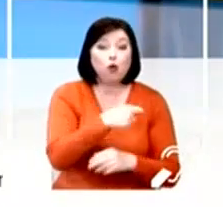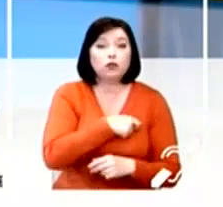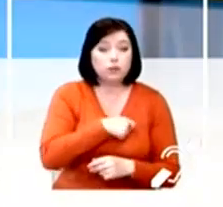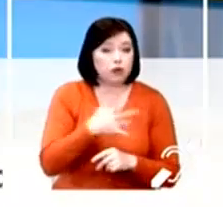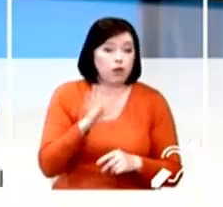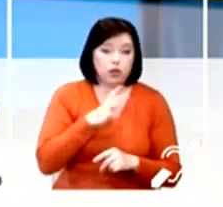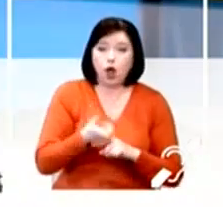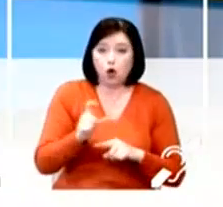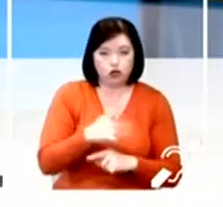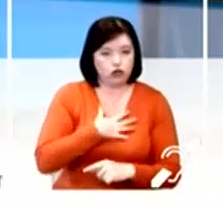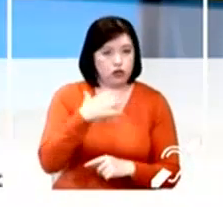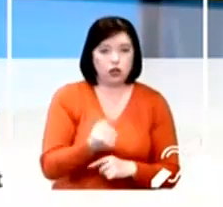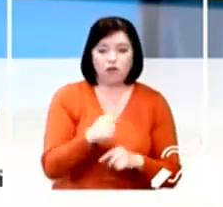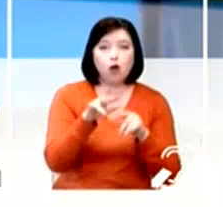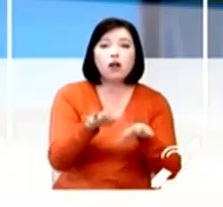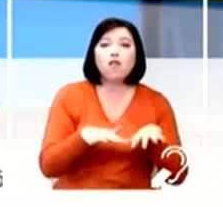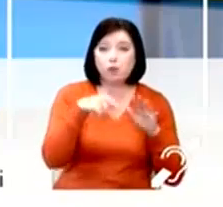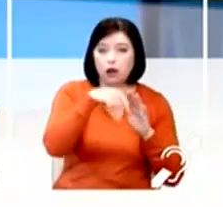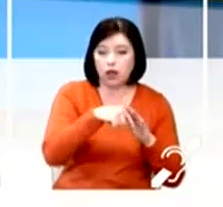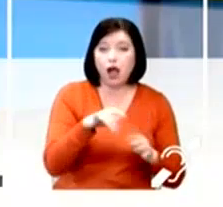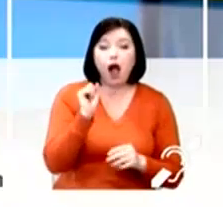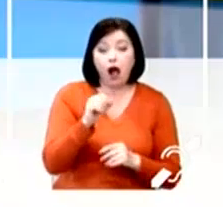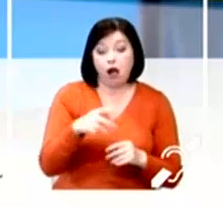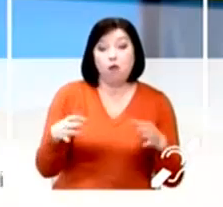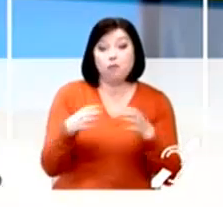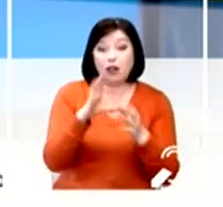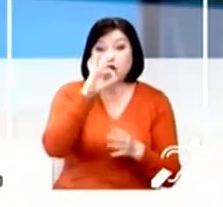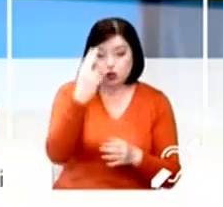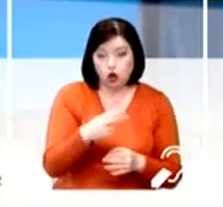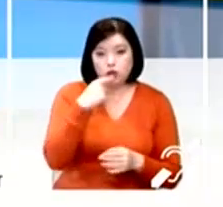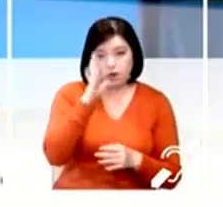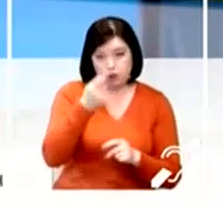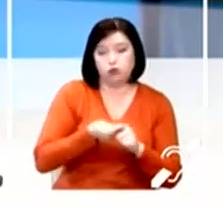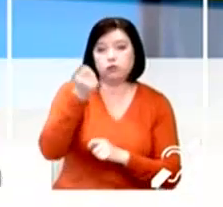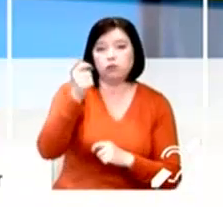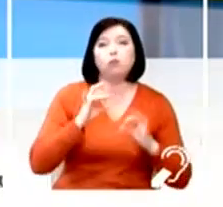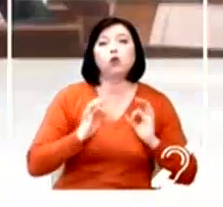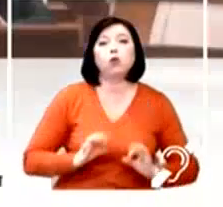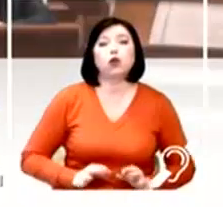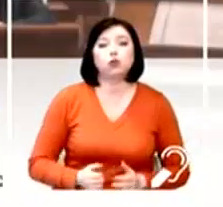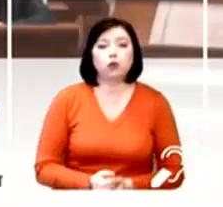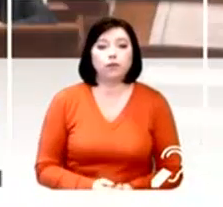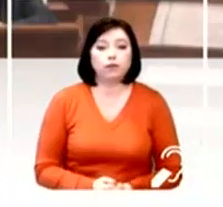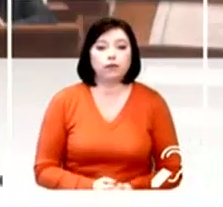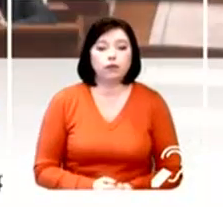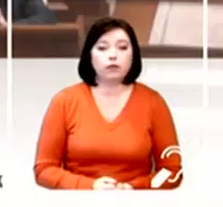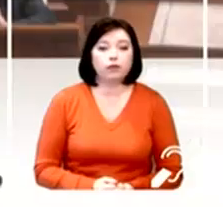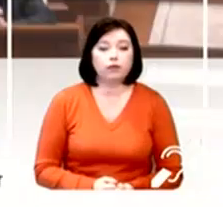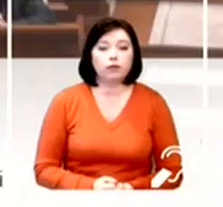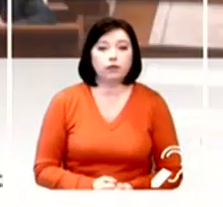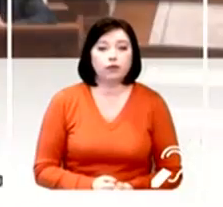dur criticată de mai mulți aleși ai poporului, iar PSRM spune că se va adresa procuraturii. De la ce partid